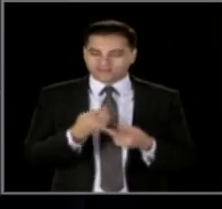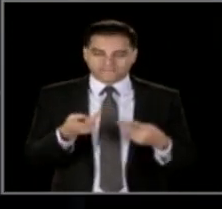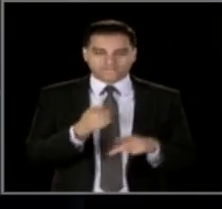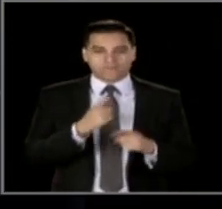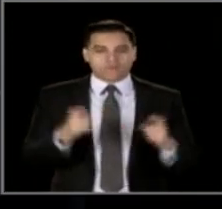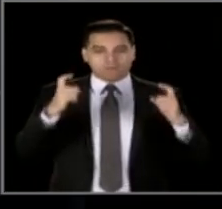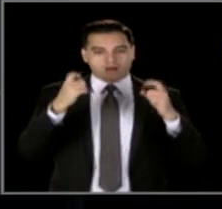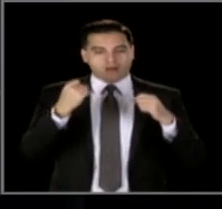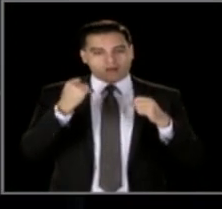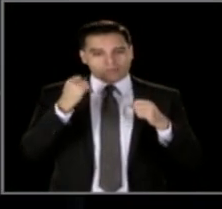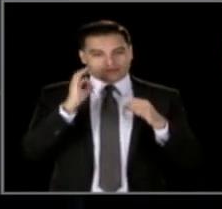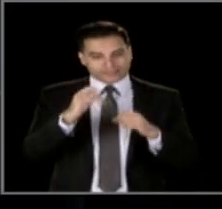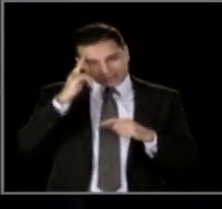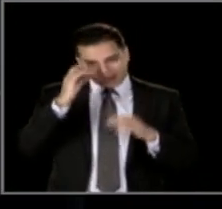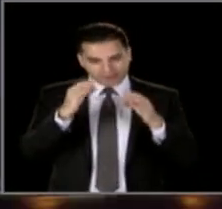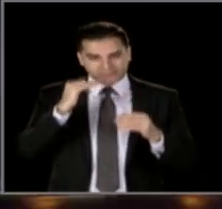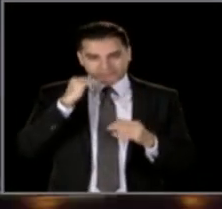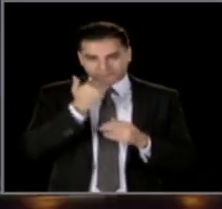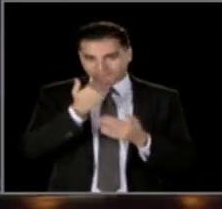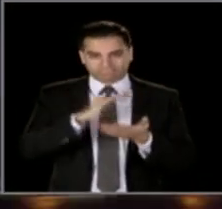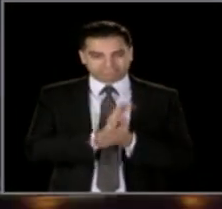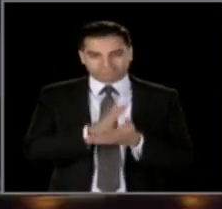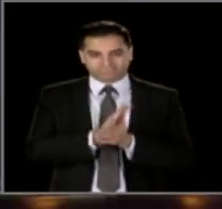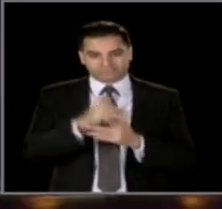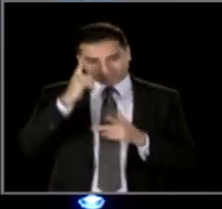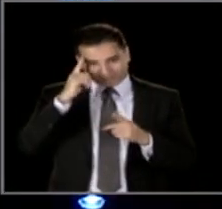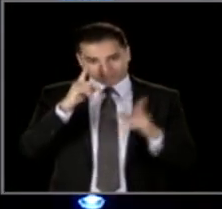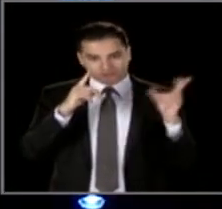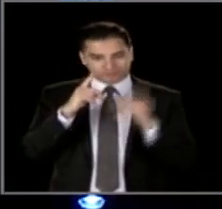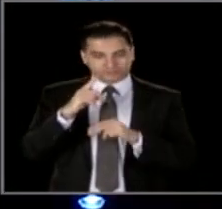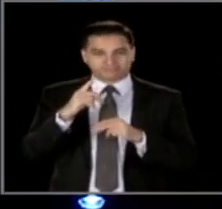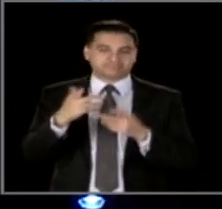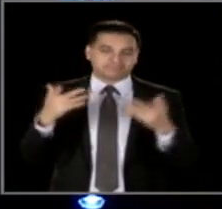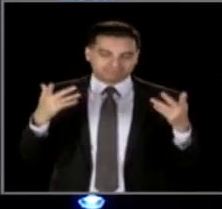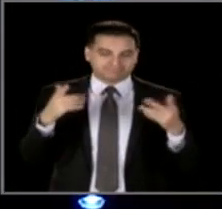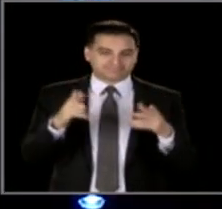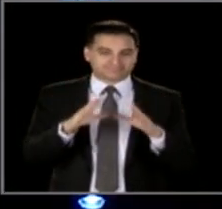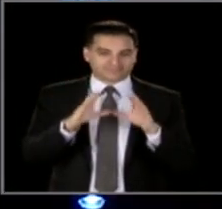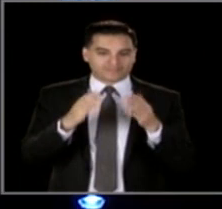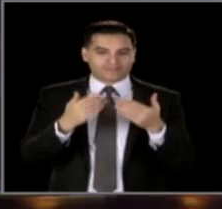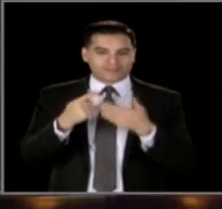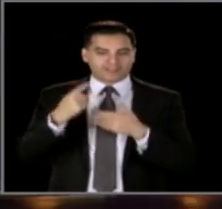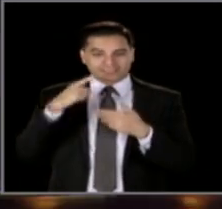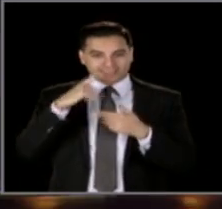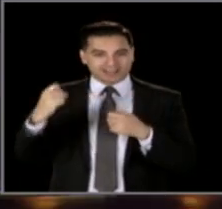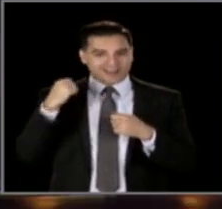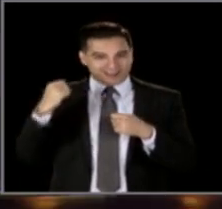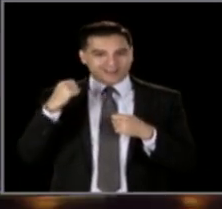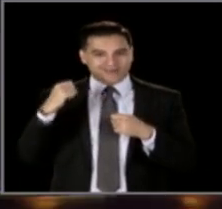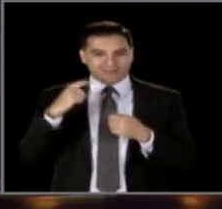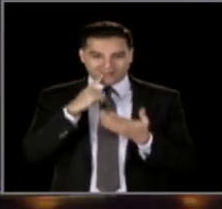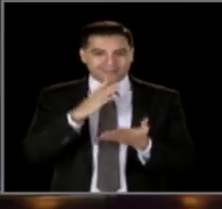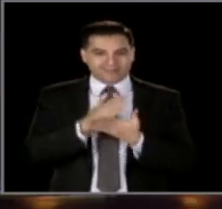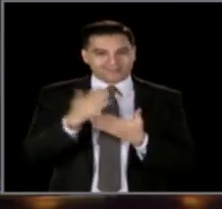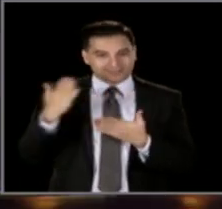مباراة قوية، عرفتوا تصمدوا قصاد الطموح، قصاد الحصان الأسود للبطولة، هما دول